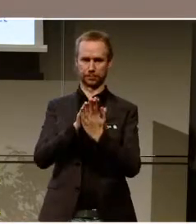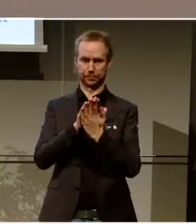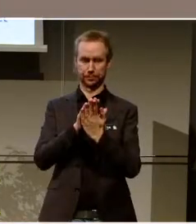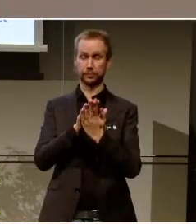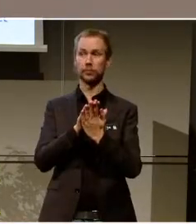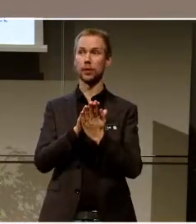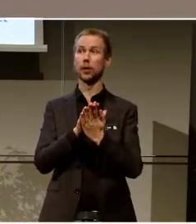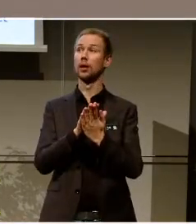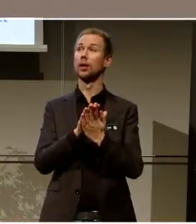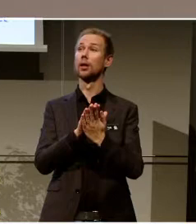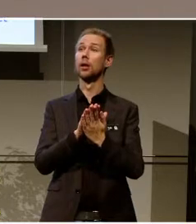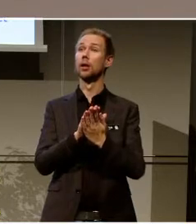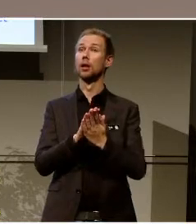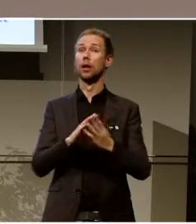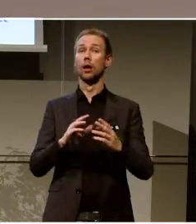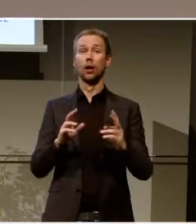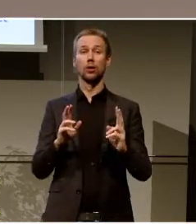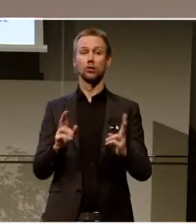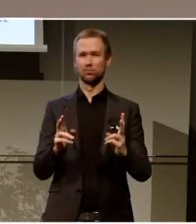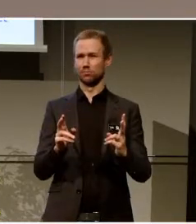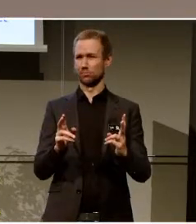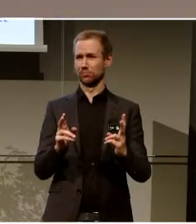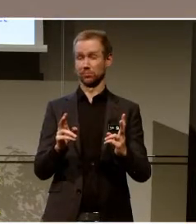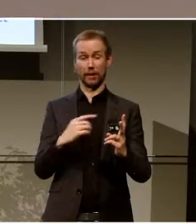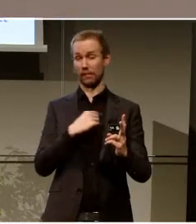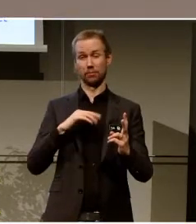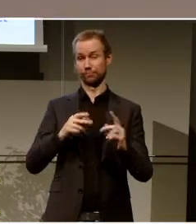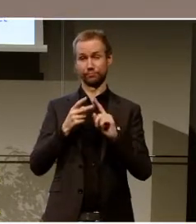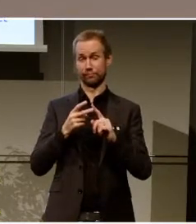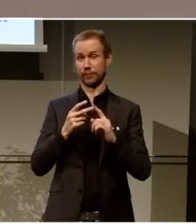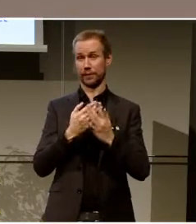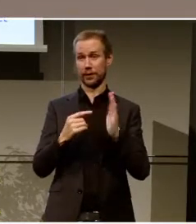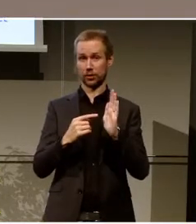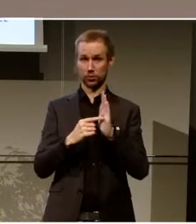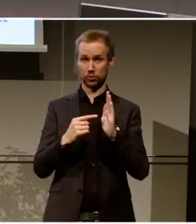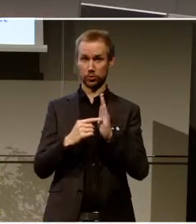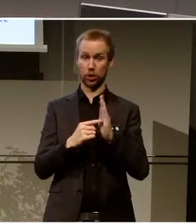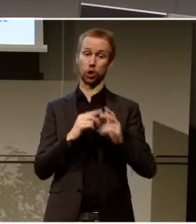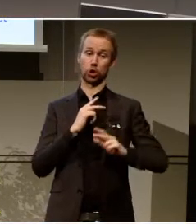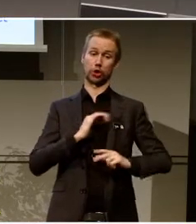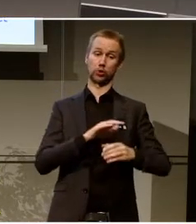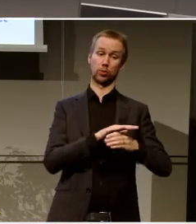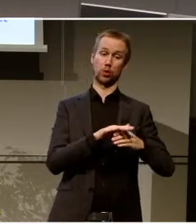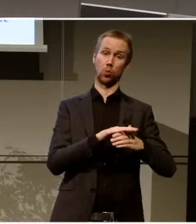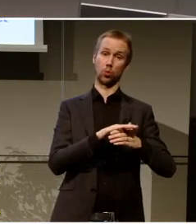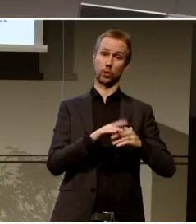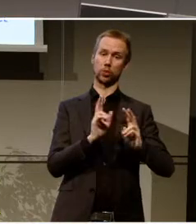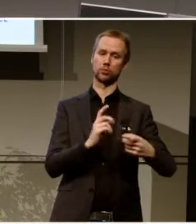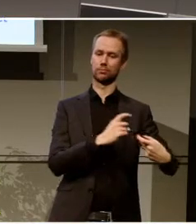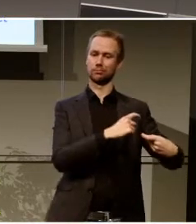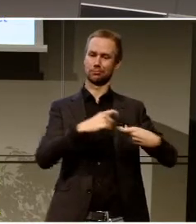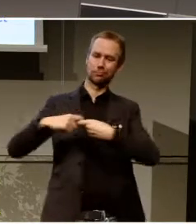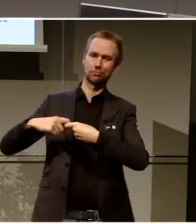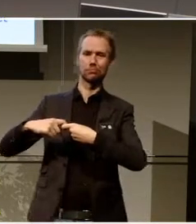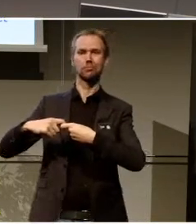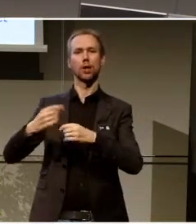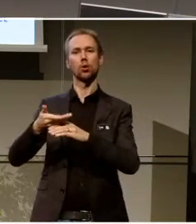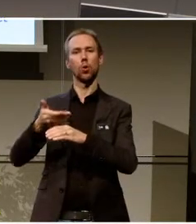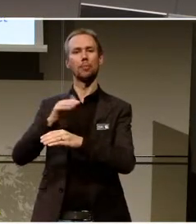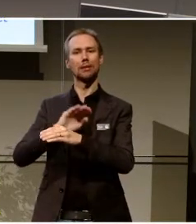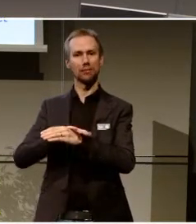Precis som vi har sagt flera gånger här så knyter trygghetsmålet också väl an till kompetens.